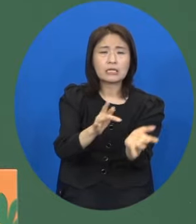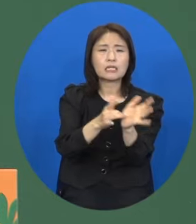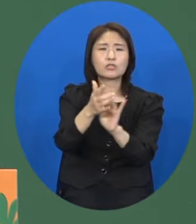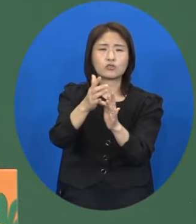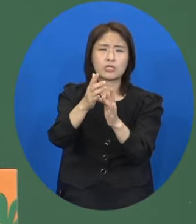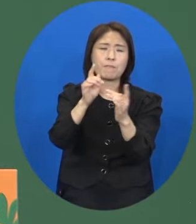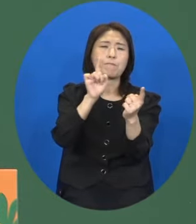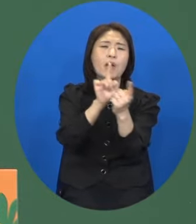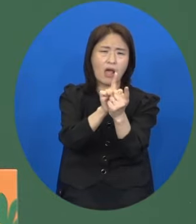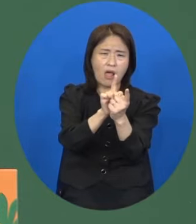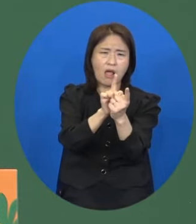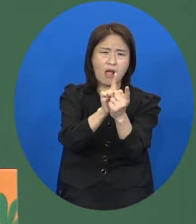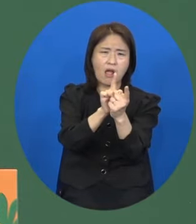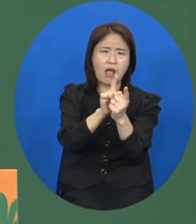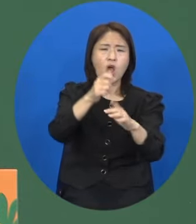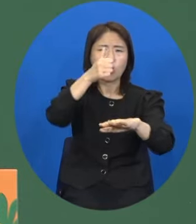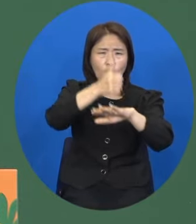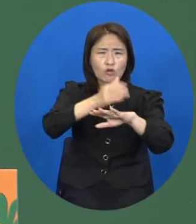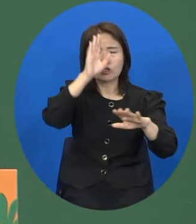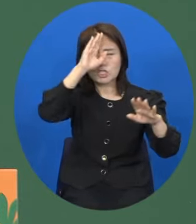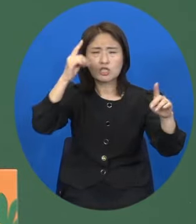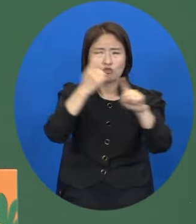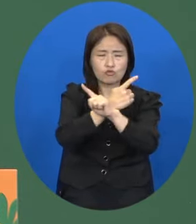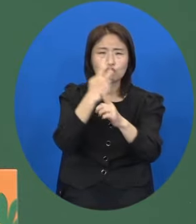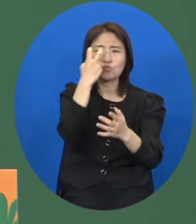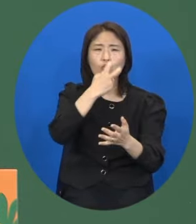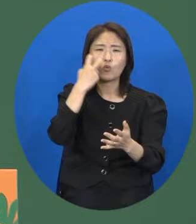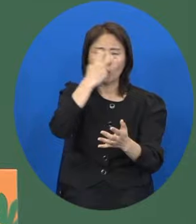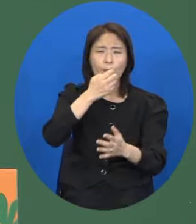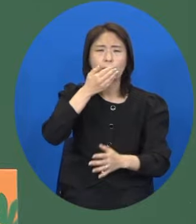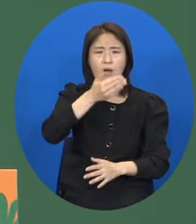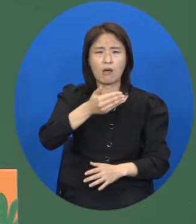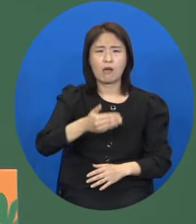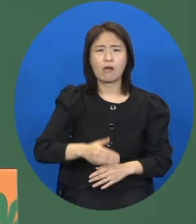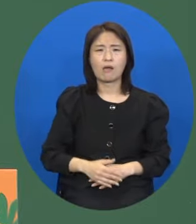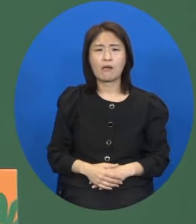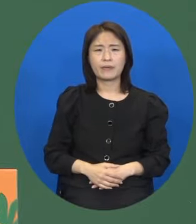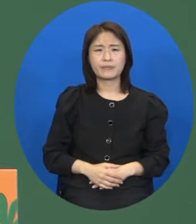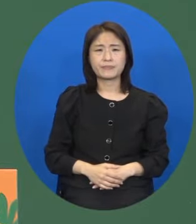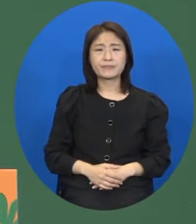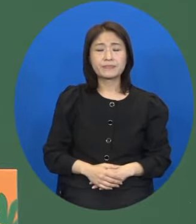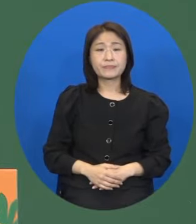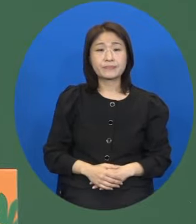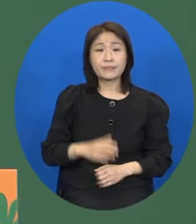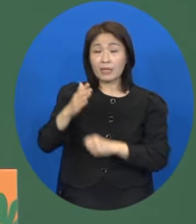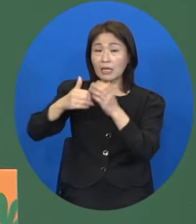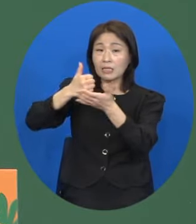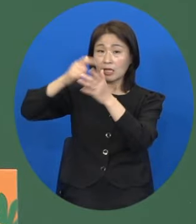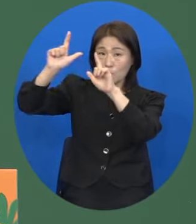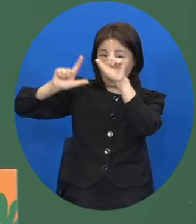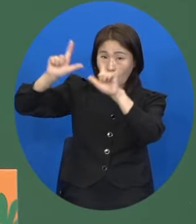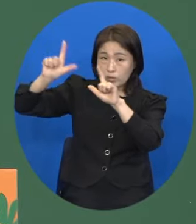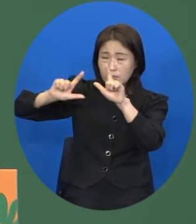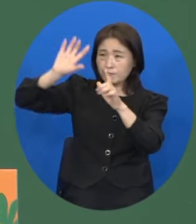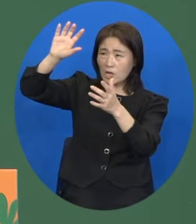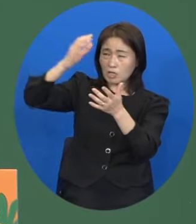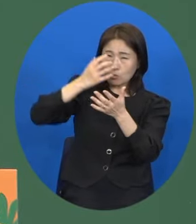치유와 회복과 돌봄을 받을 수 있었습니다. 하나님 형상에 따라 창조된